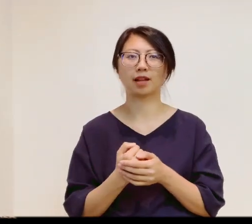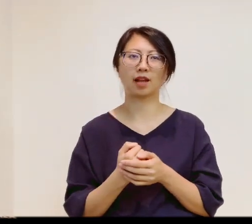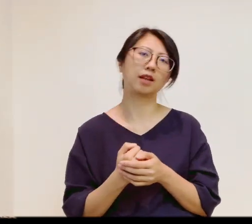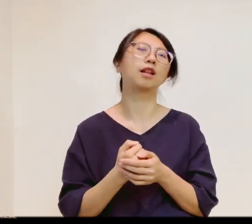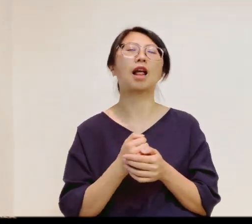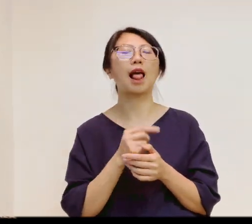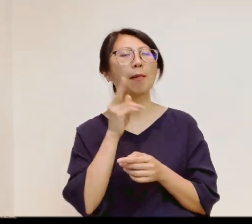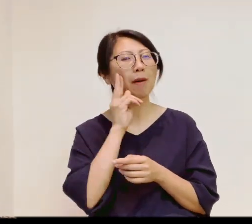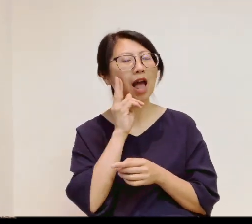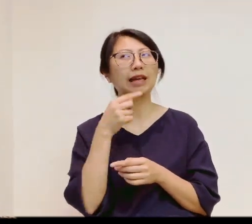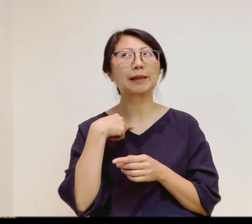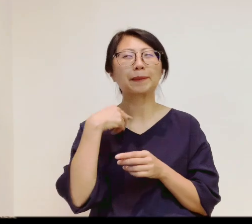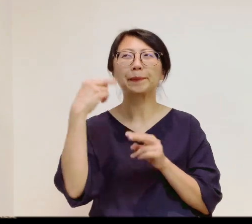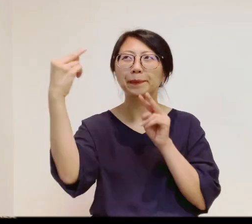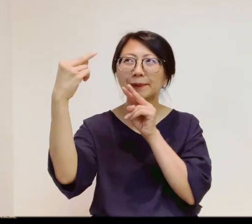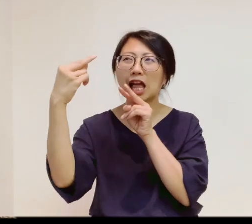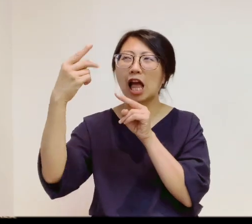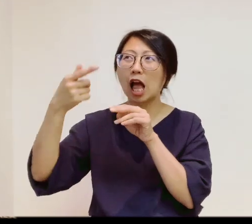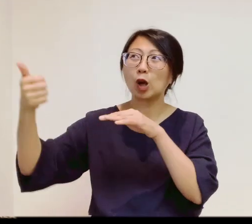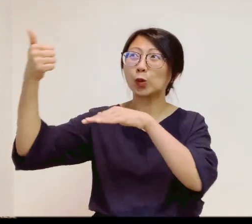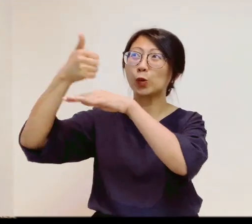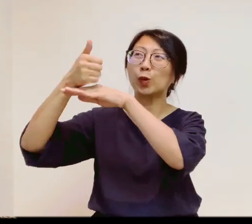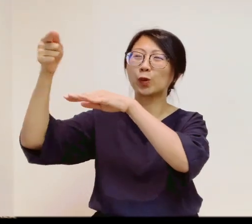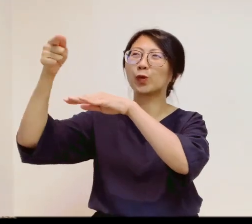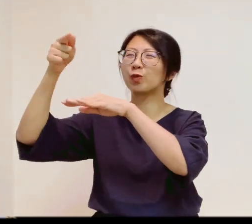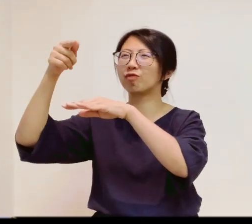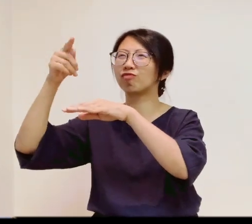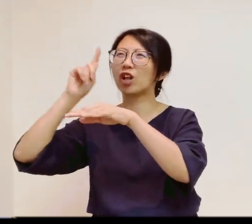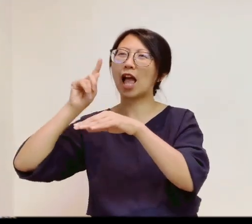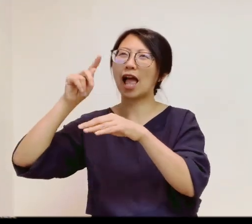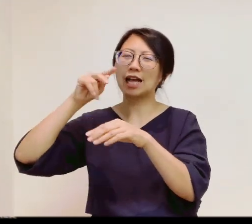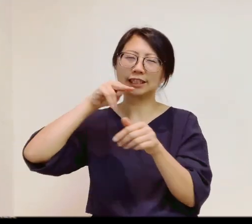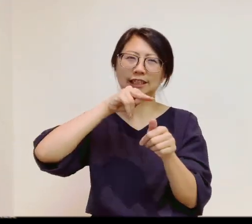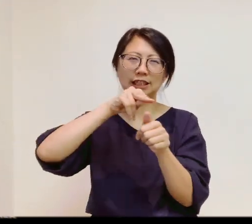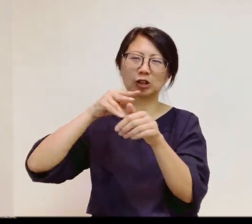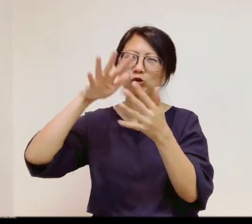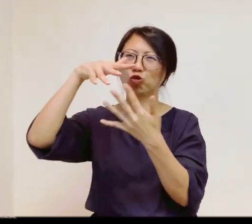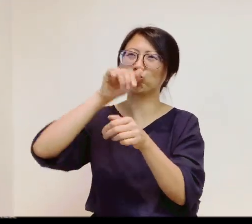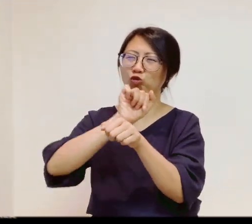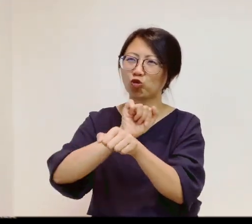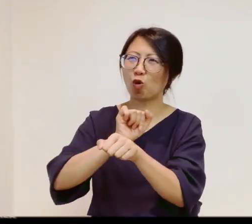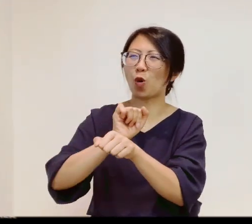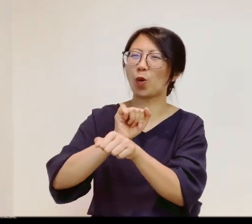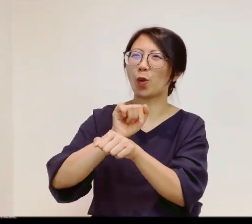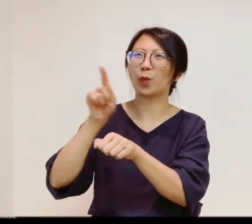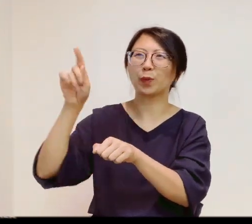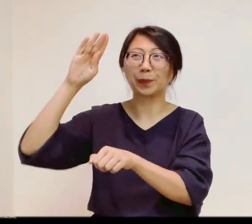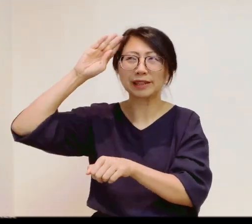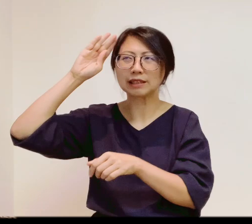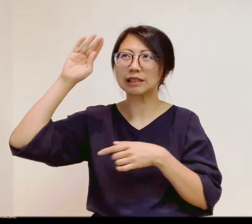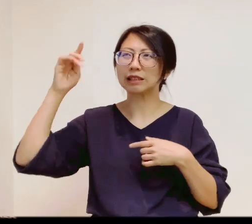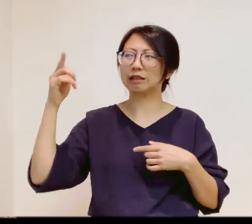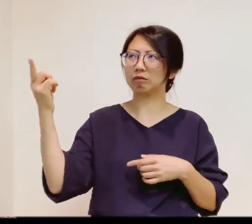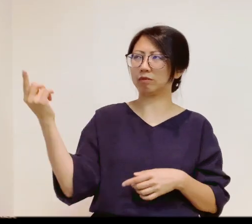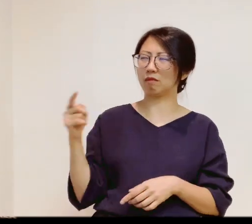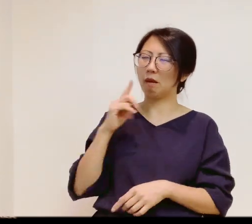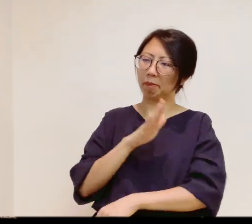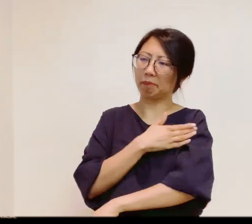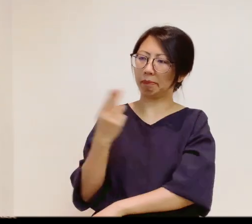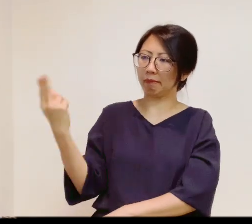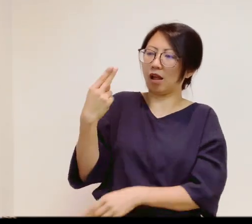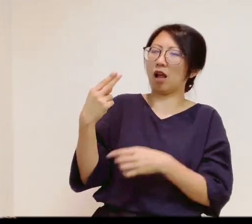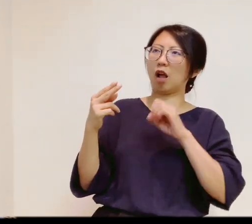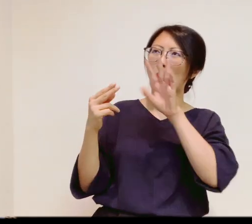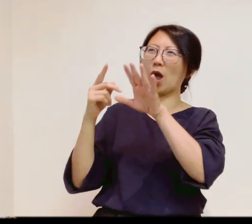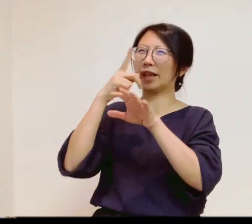樣去保護自己嘅尊嚴，即係細微到個地步。譬如話，可能你要見一個即係高級嘅懲教署職員嗰時咧，下